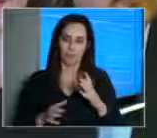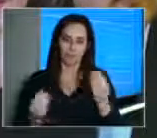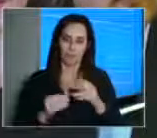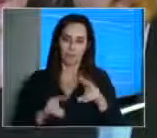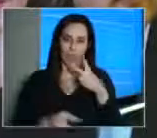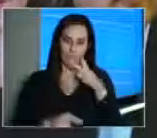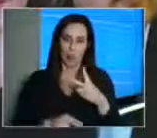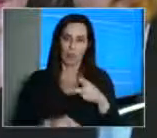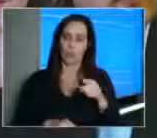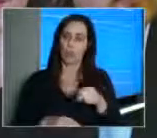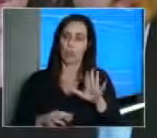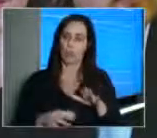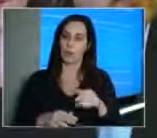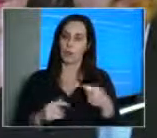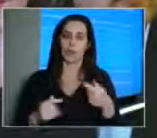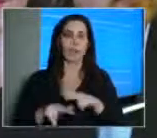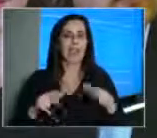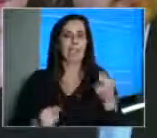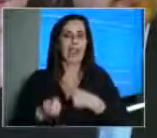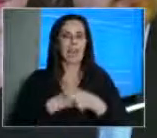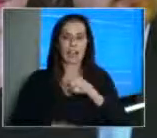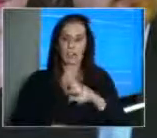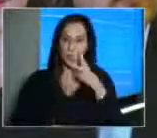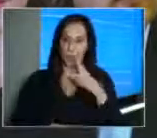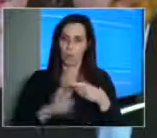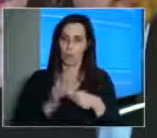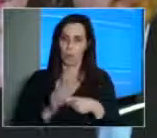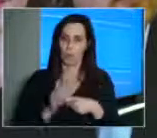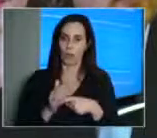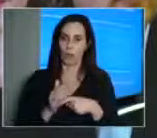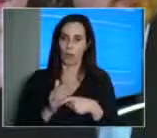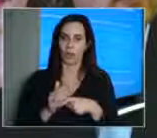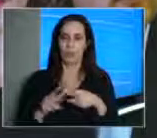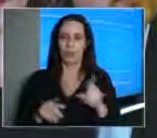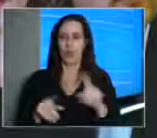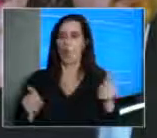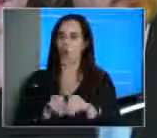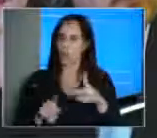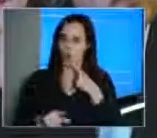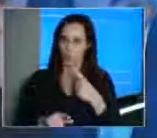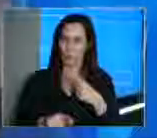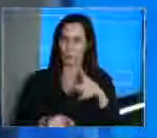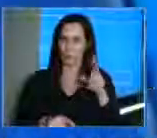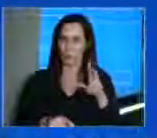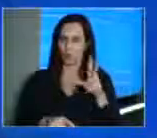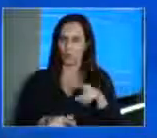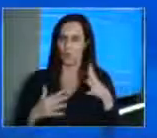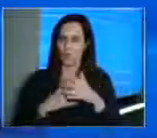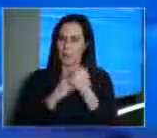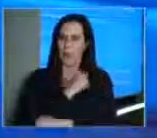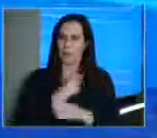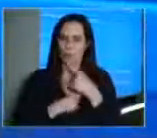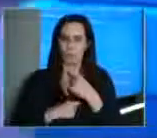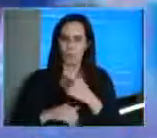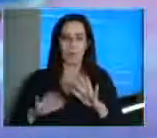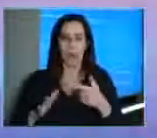היה אפשר לראות, זה פילוח סוציו-אקונומי. ואז אנחנו רואים למשל שלהבדיל מהטענה שקיימת במחקר האקדמי,